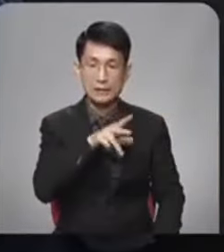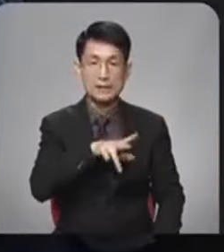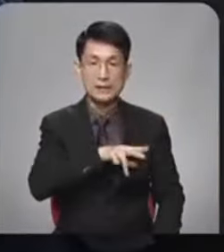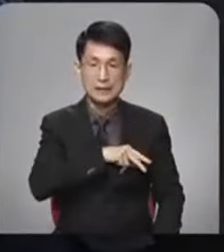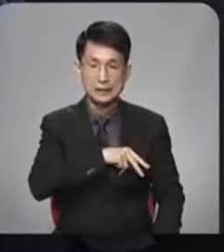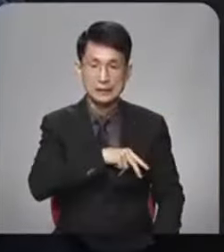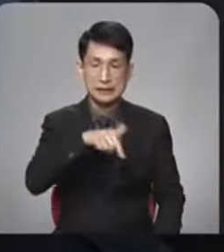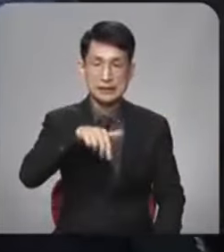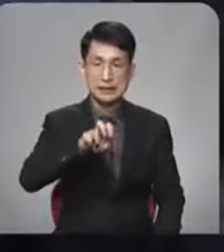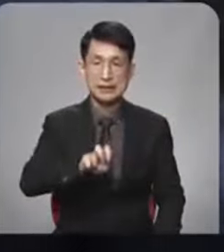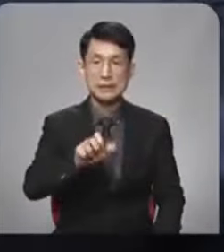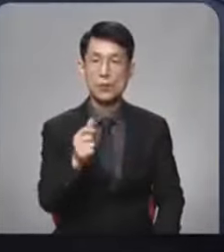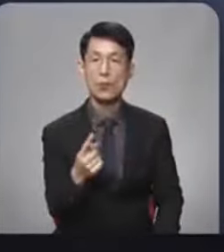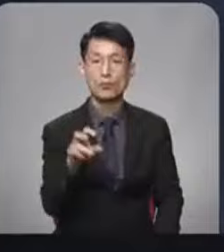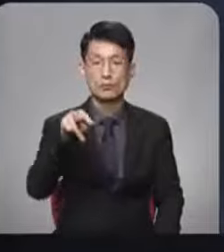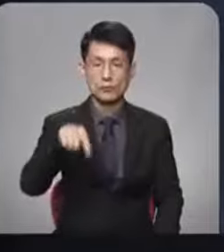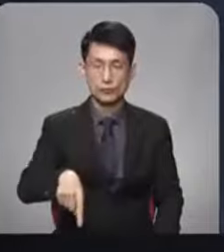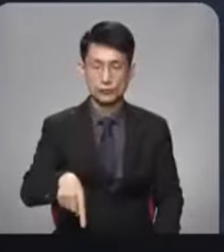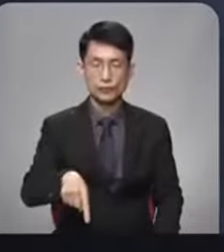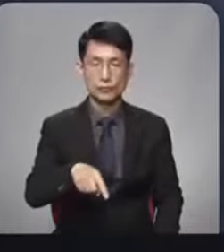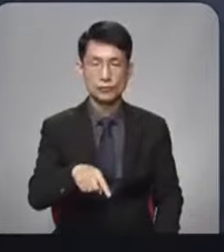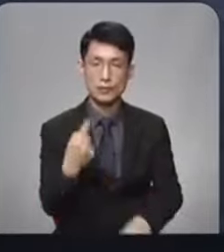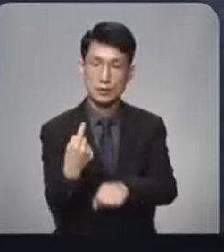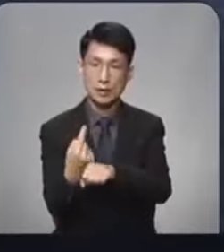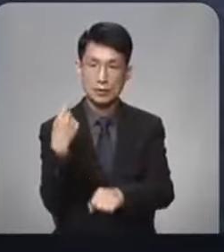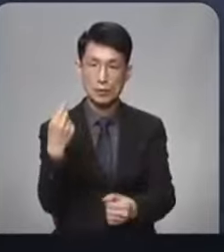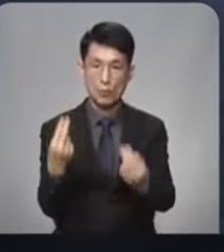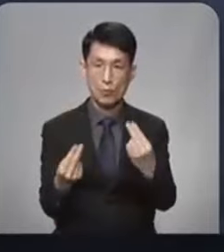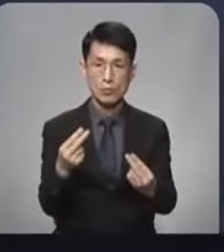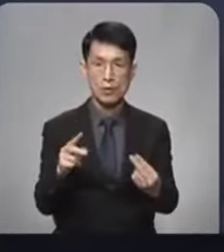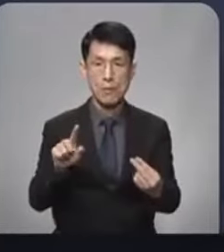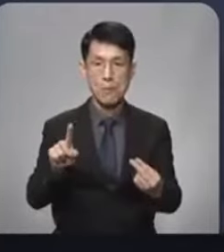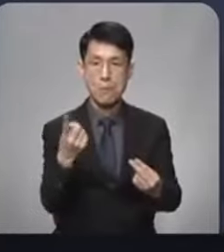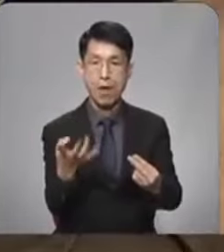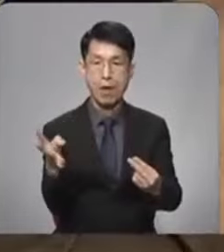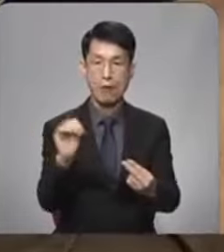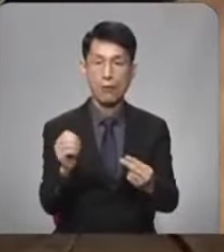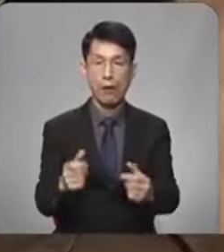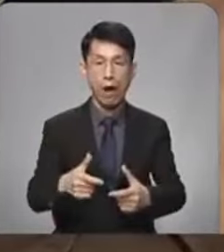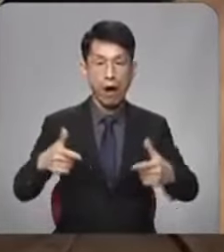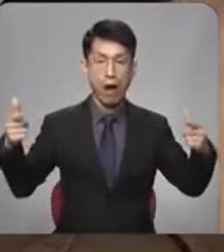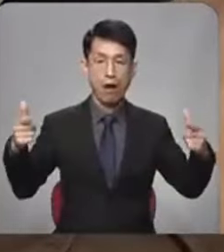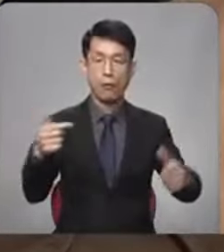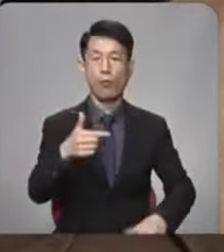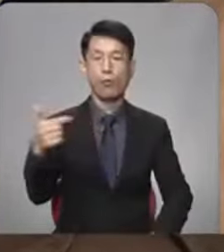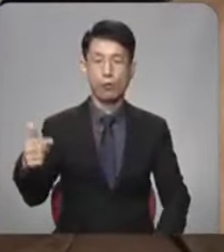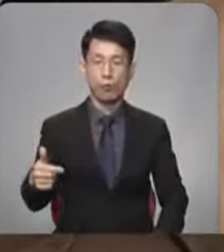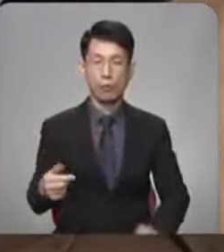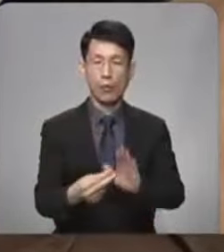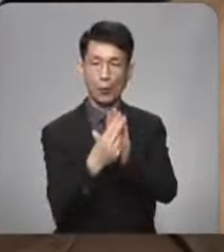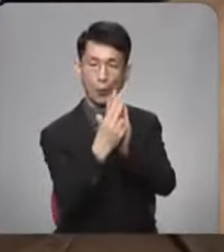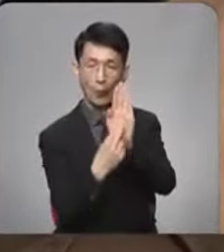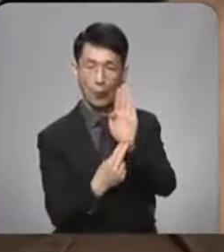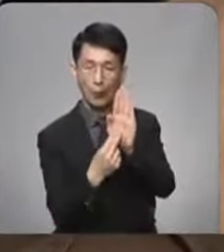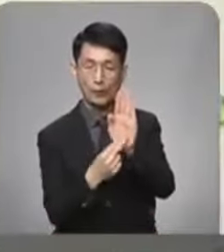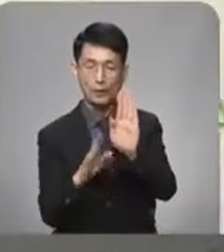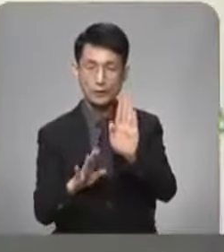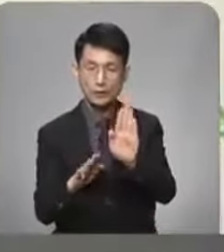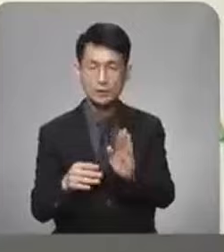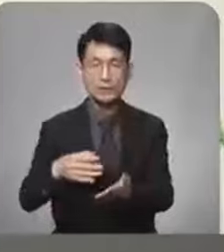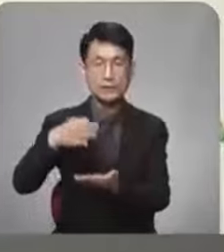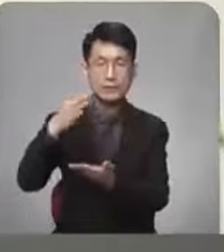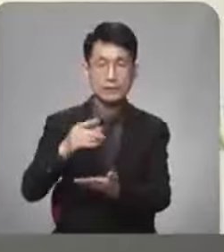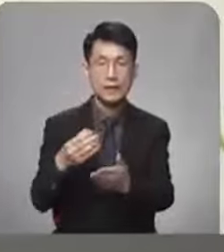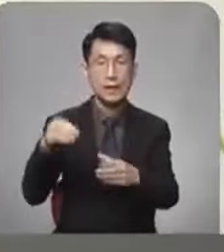김홍수 의원이 단연 눈에 띄었습니다. 1년 전보다 재산이 100억 원 넘게 늘었습니다. 가상화폐, 코인이 올해부터 재산